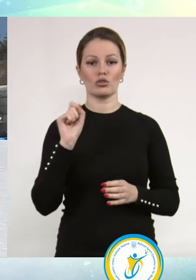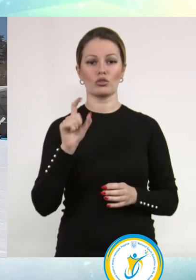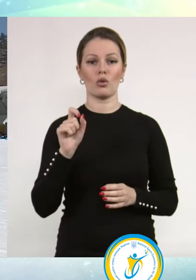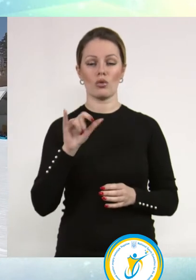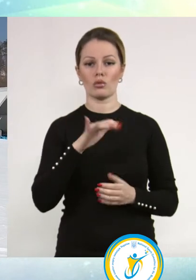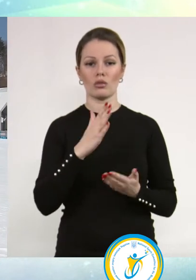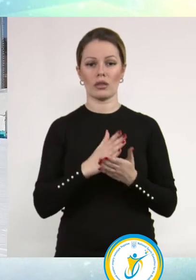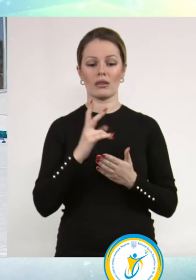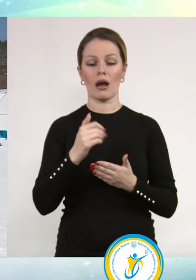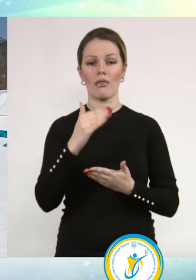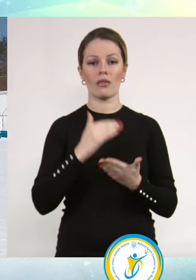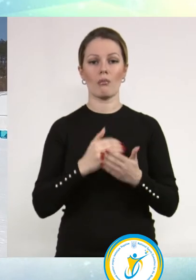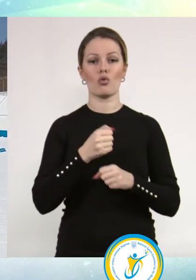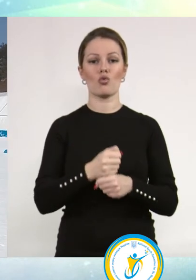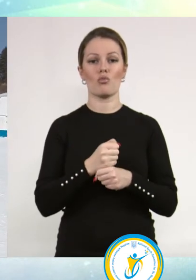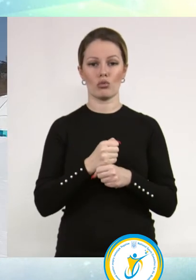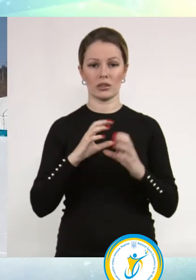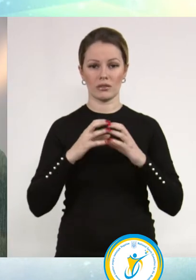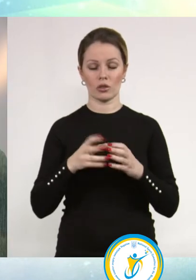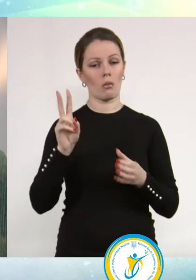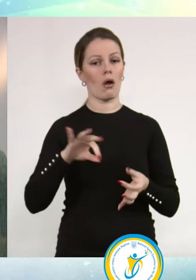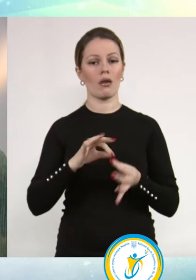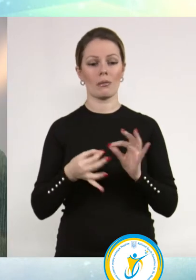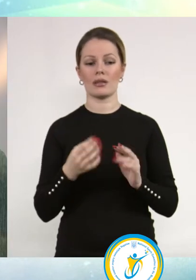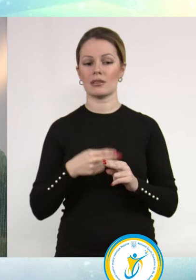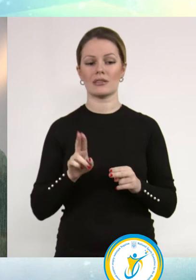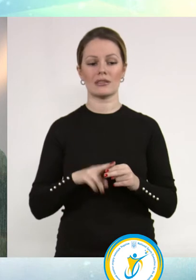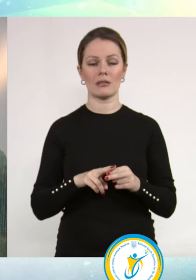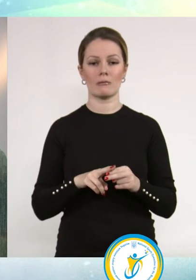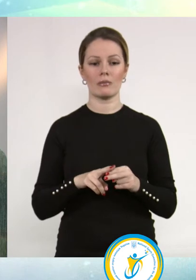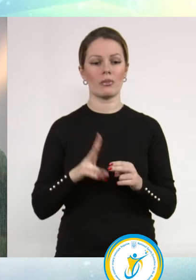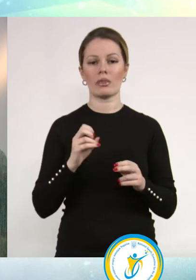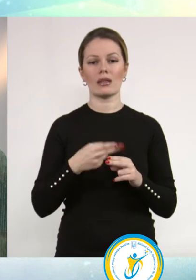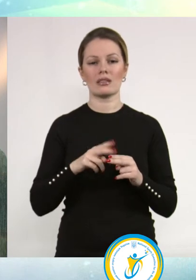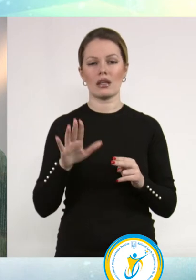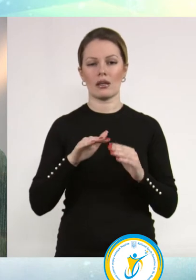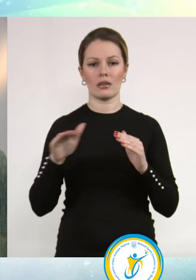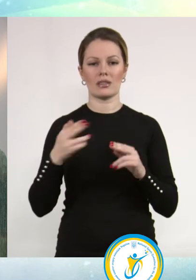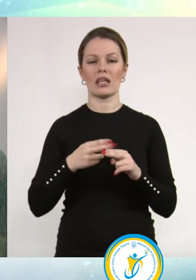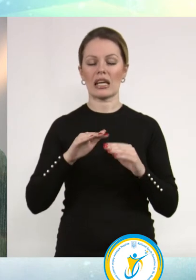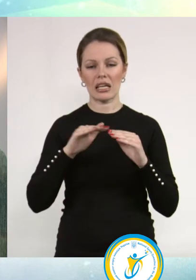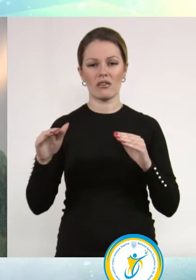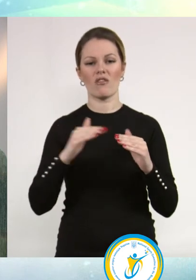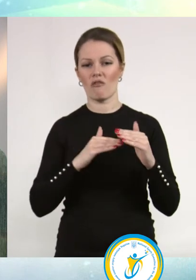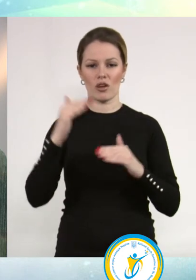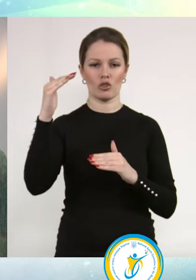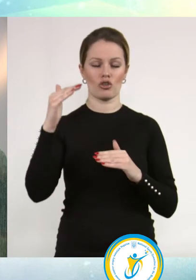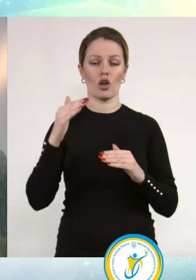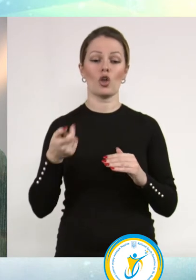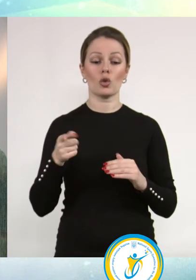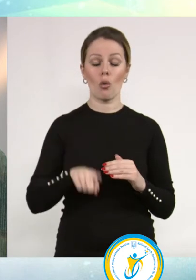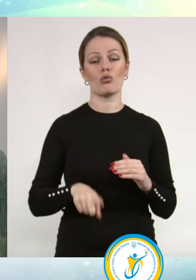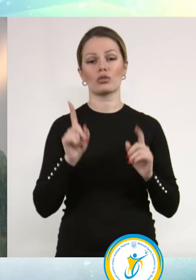золото чемпіонату світу. Золото в нього є і на етапах Кубка світу. Паралімпіада – це не цей рівень, це